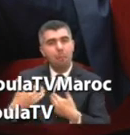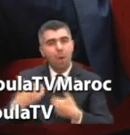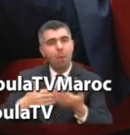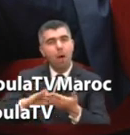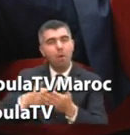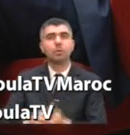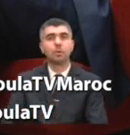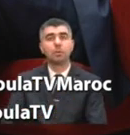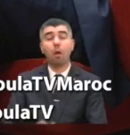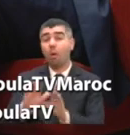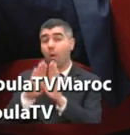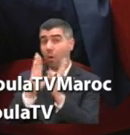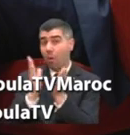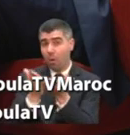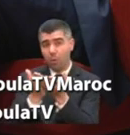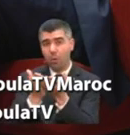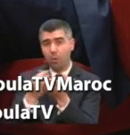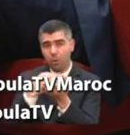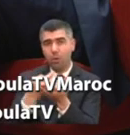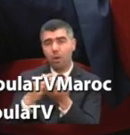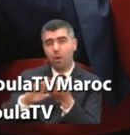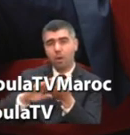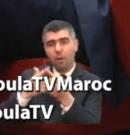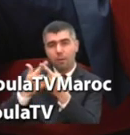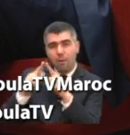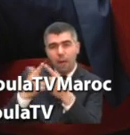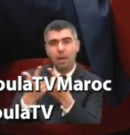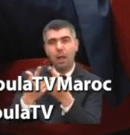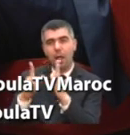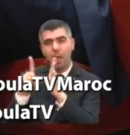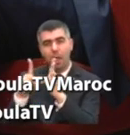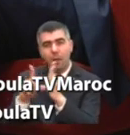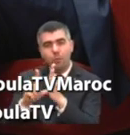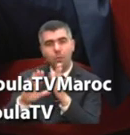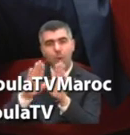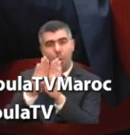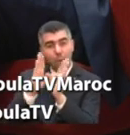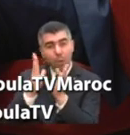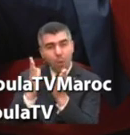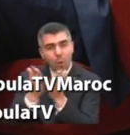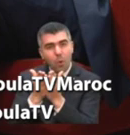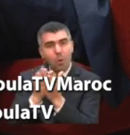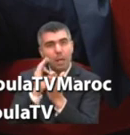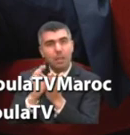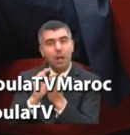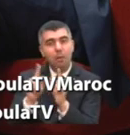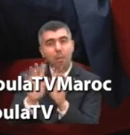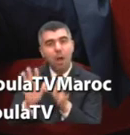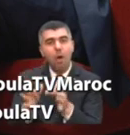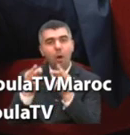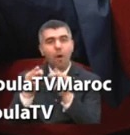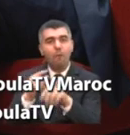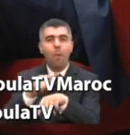هذه المجموعة من الدراسات الضرورية لبناء هذه النصوص التنظيمية تأخذ الوقت